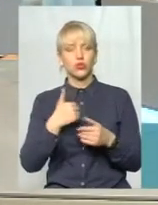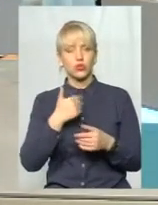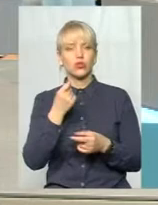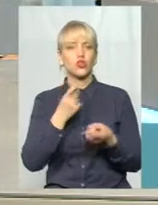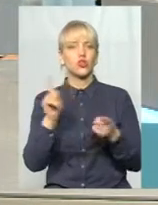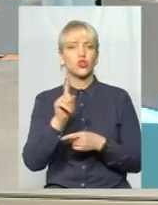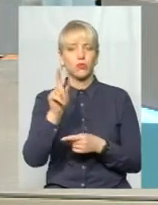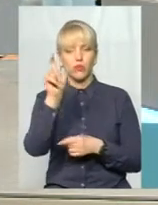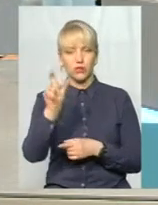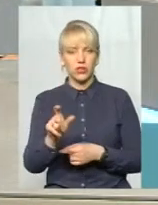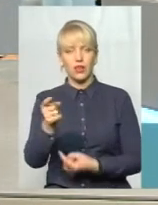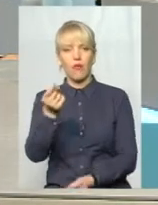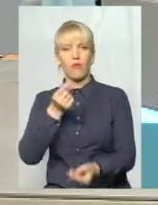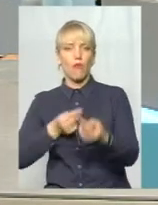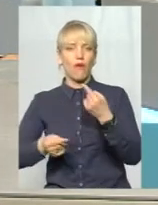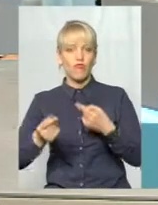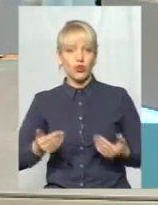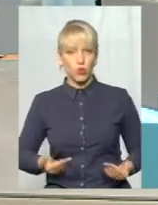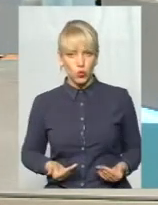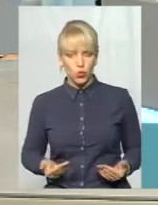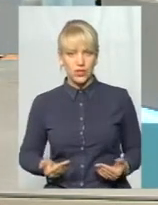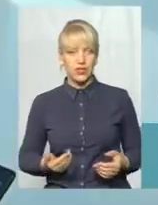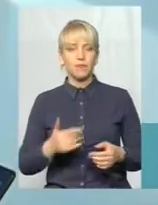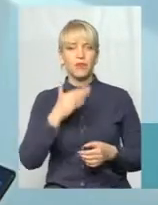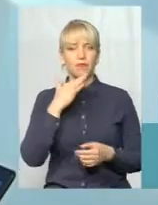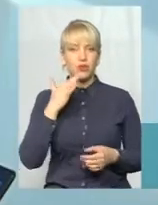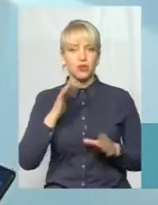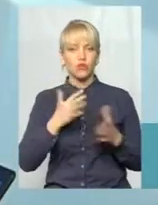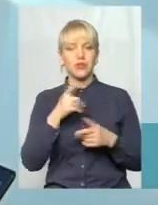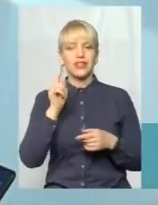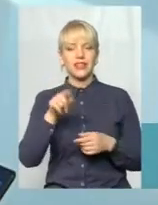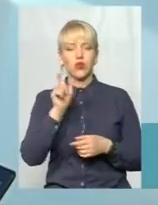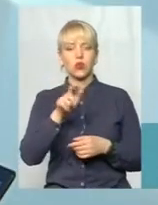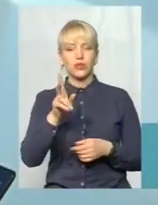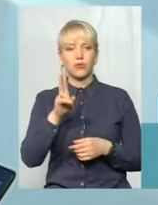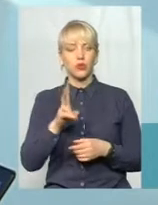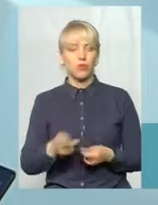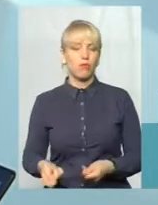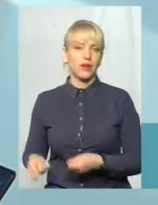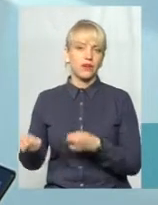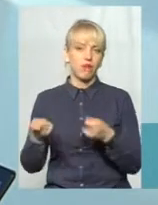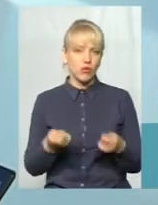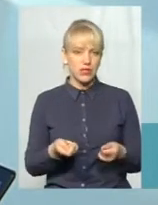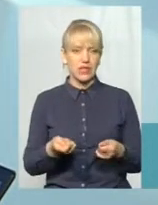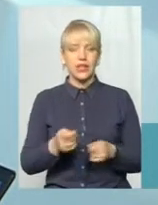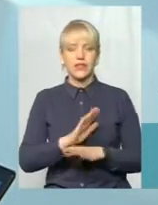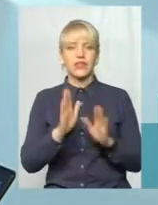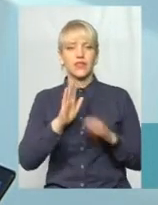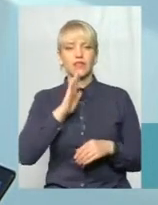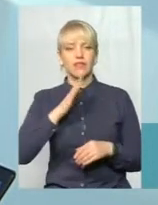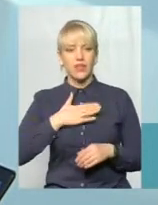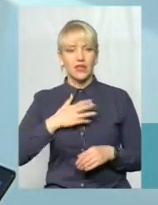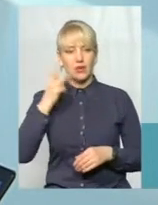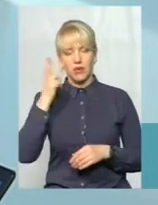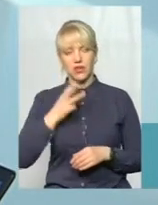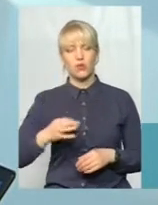В багатьох випадках, я вам ще наголошую, що навіть тих осіб, які в нас привозили, не тільки в нас Хмельницьку